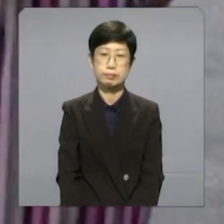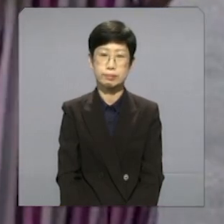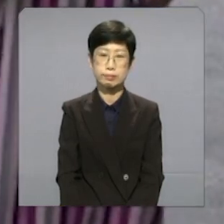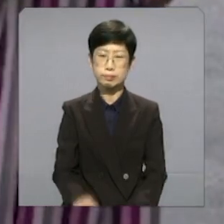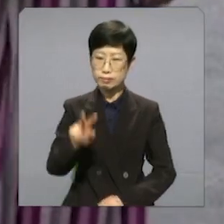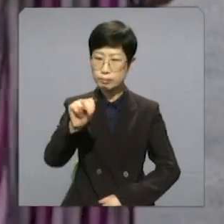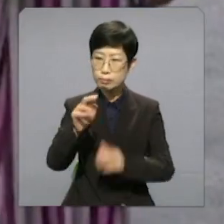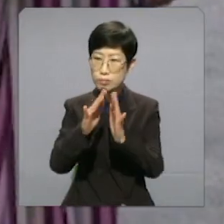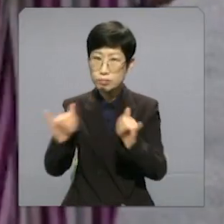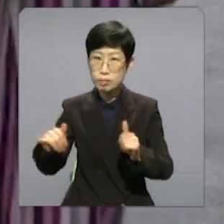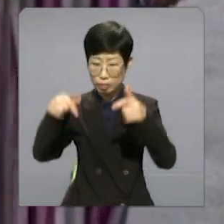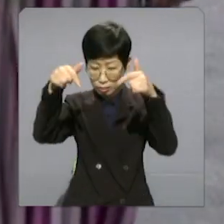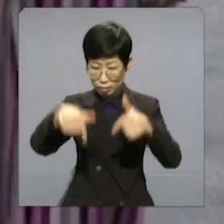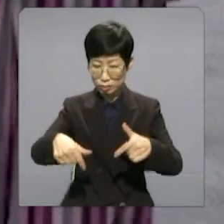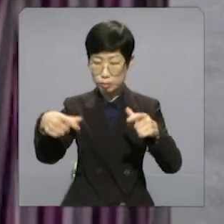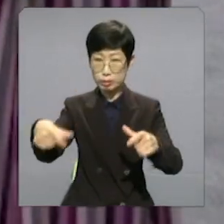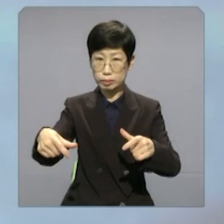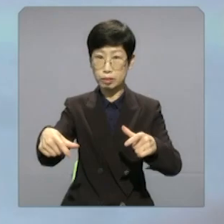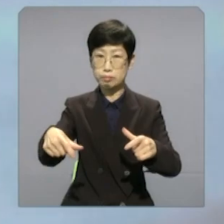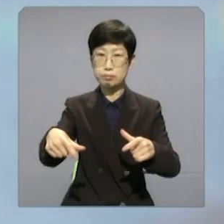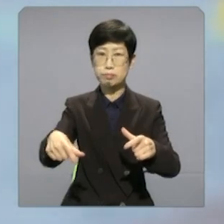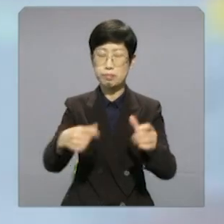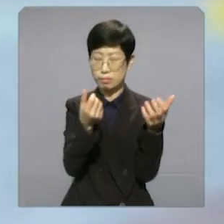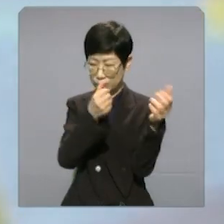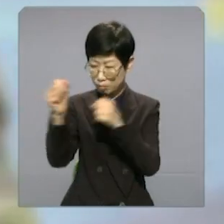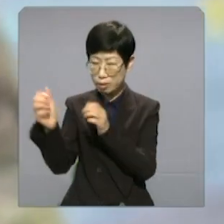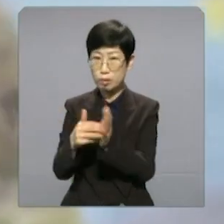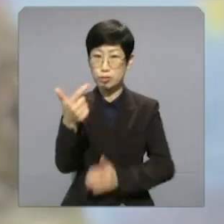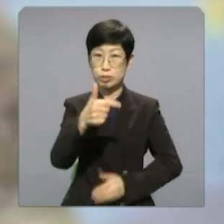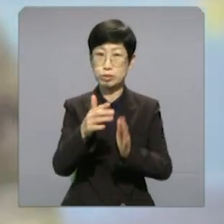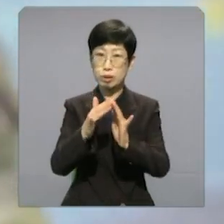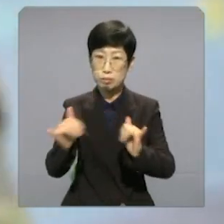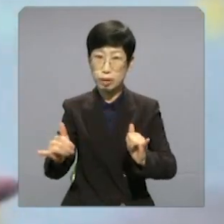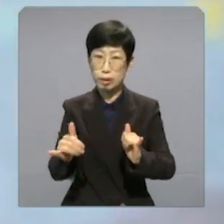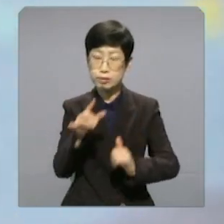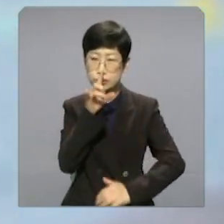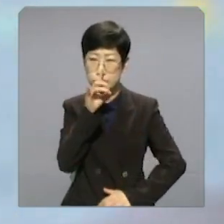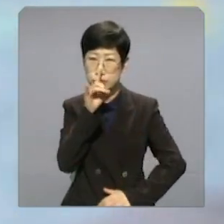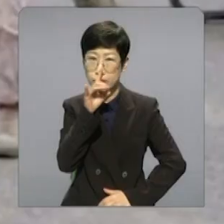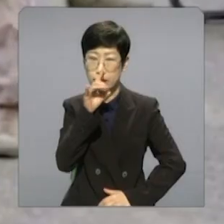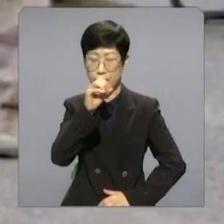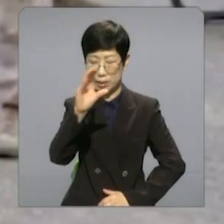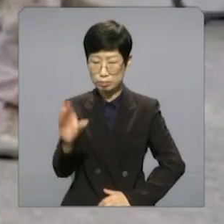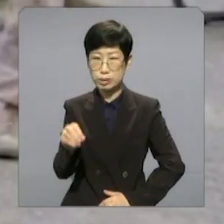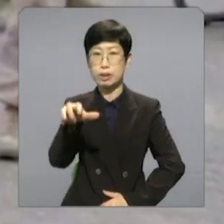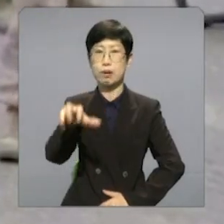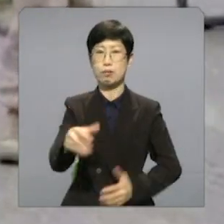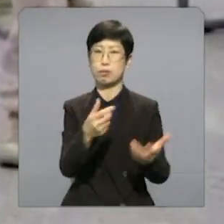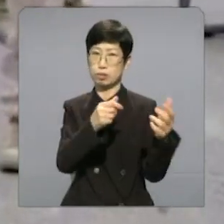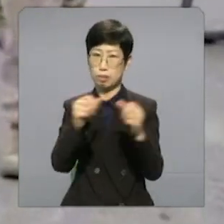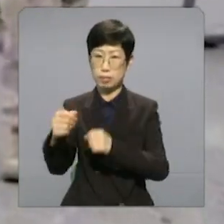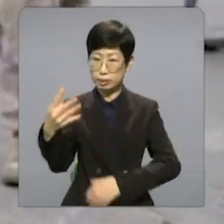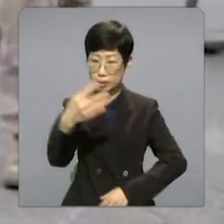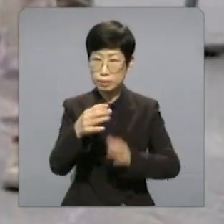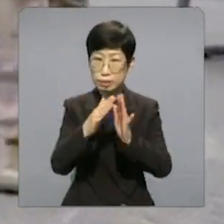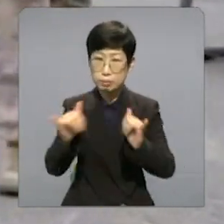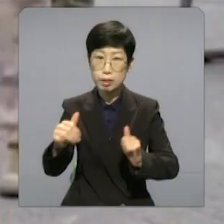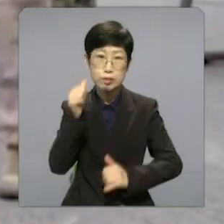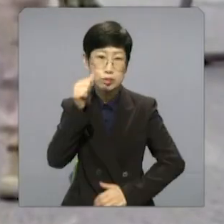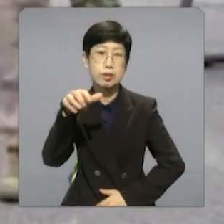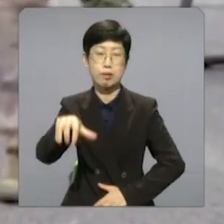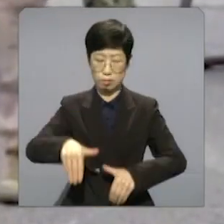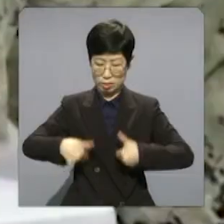2만 명이 서쪽 이웃나라인 차드로, 6천 명이 중앙아프리카 공화국으로, 4천 명이 남수단으로, 3,500